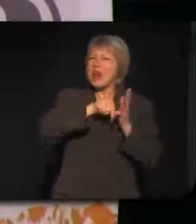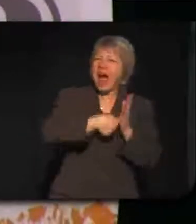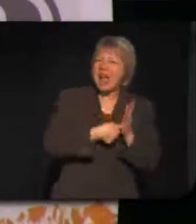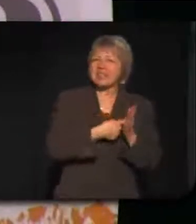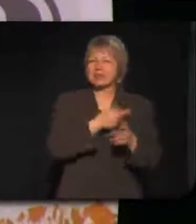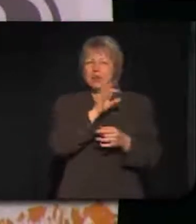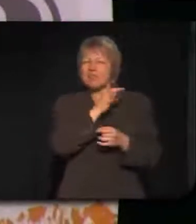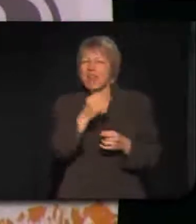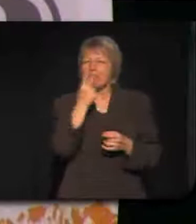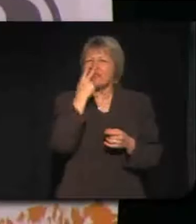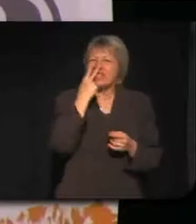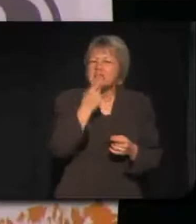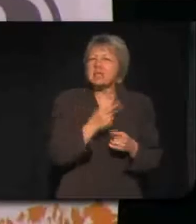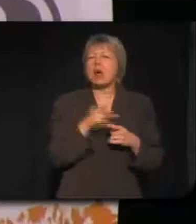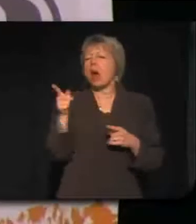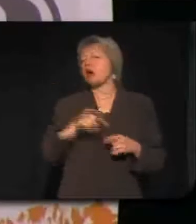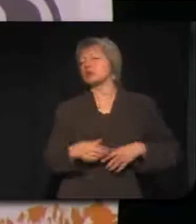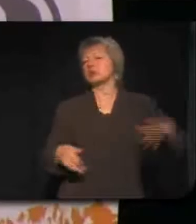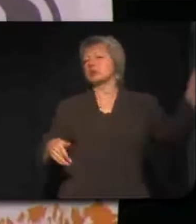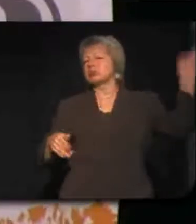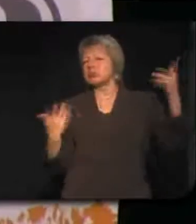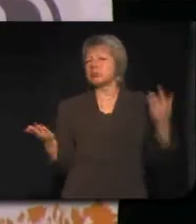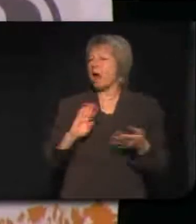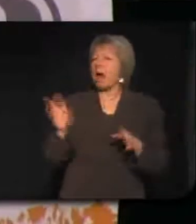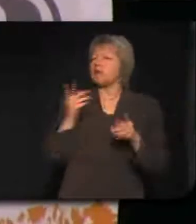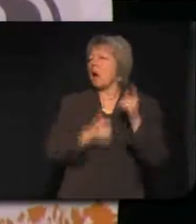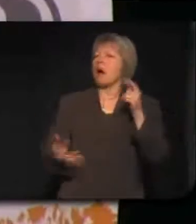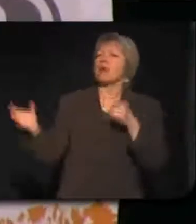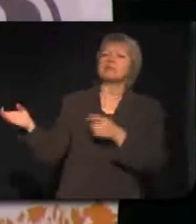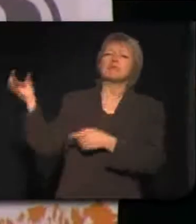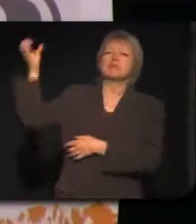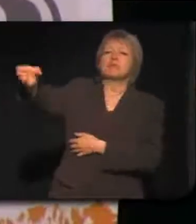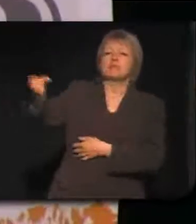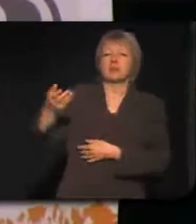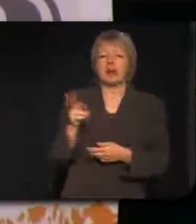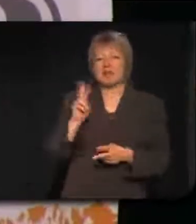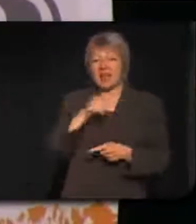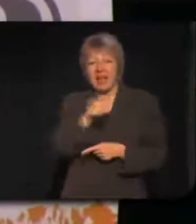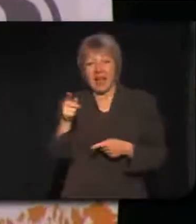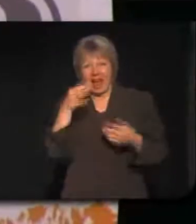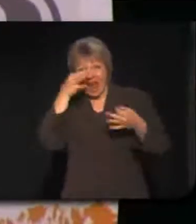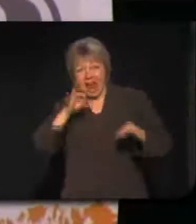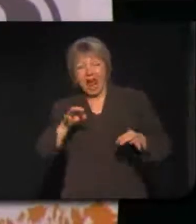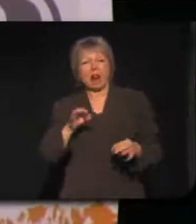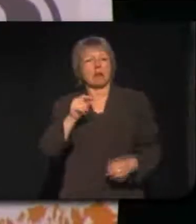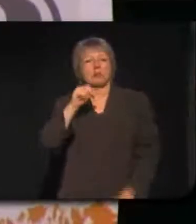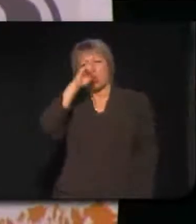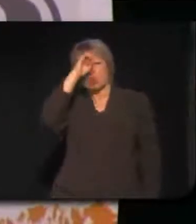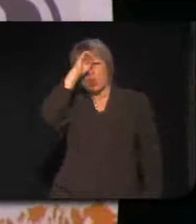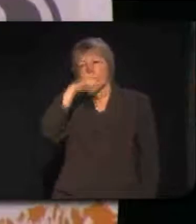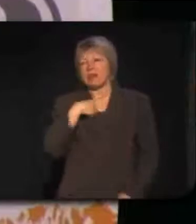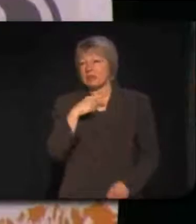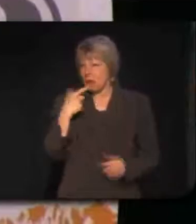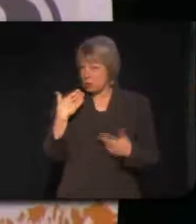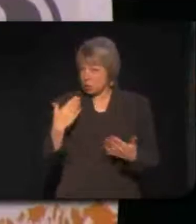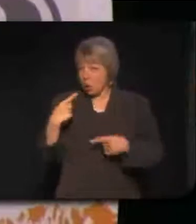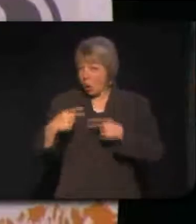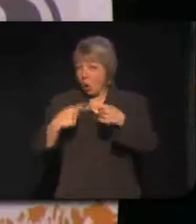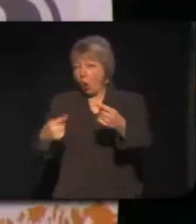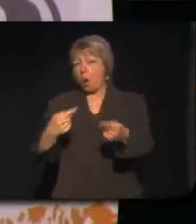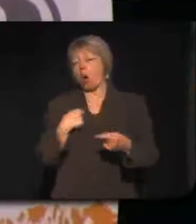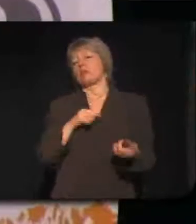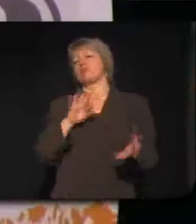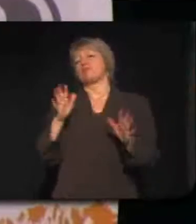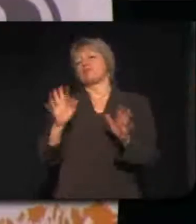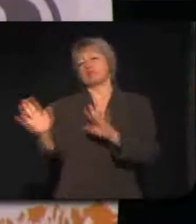damit Chancengerechtigkeit hinwegzusetzen soll der ehrliche der Dumme sein ich stelle diese Praktiken in Frage Liebe Parteien